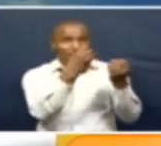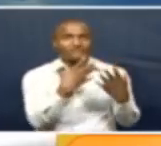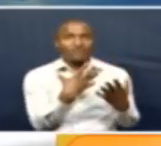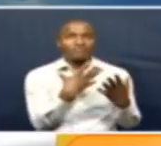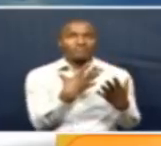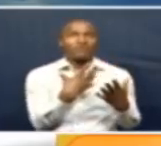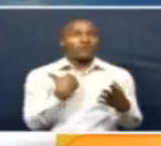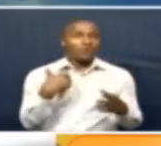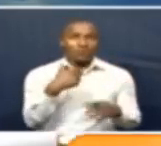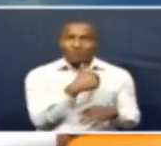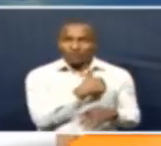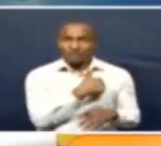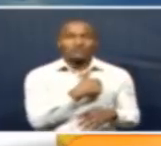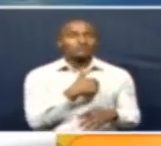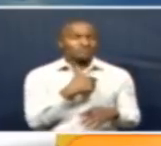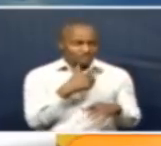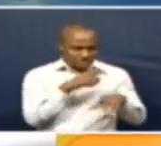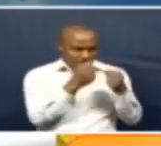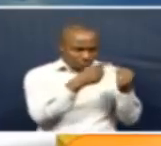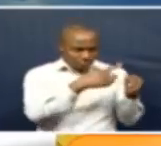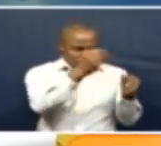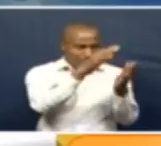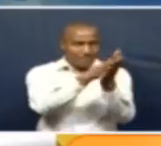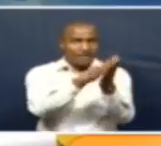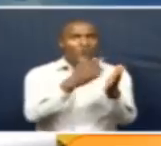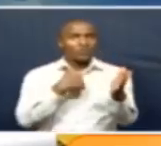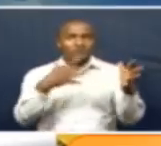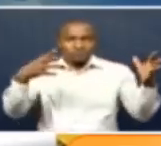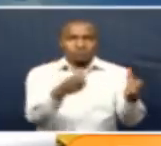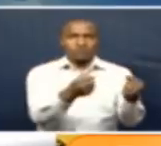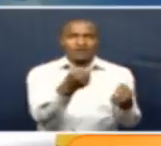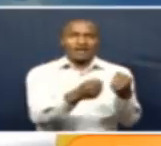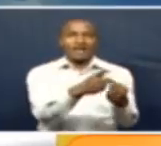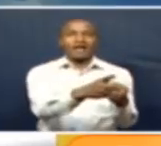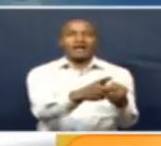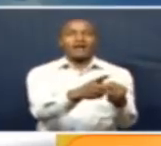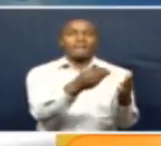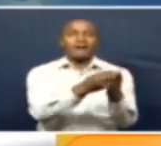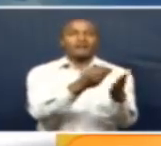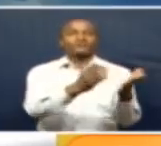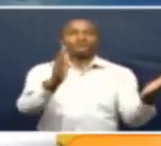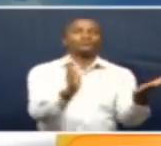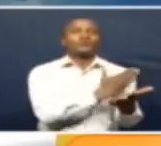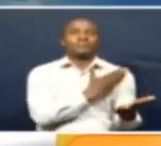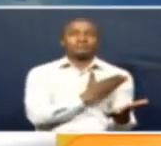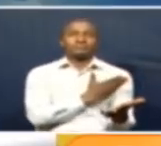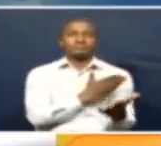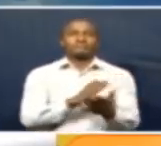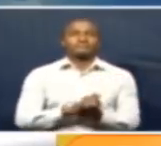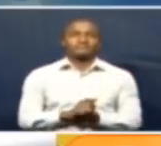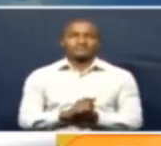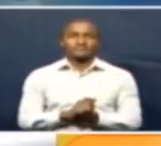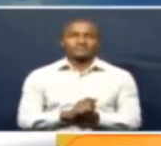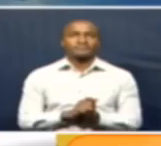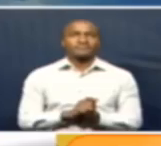tulikuwa tunachukua pesa on our way kama zinaenda kwa bank ama tunachukua before sikuja sichukuliwe. Hizo